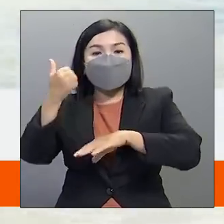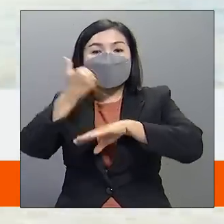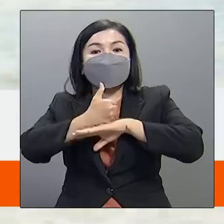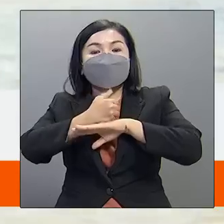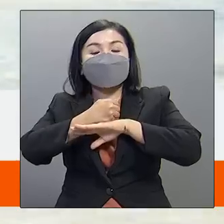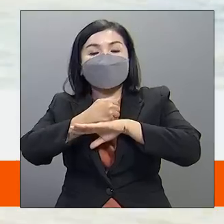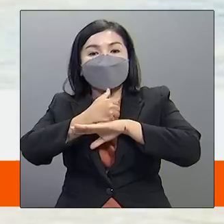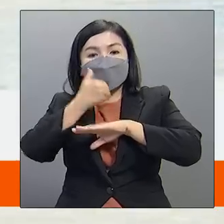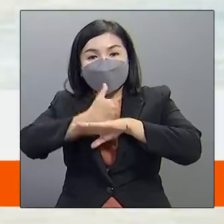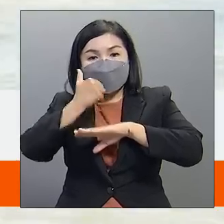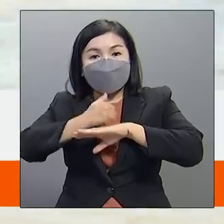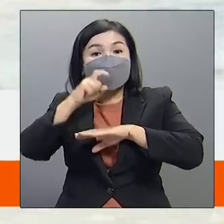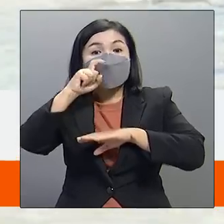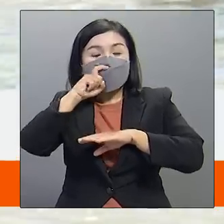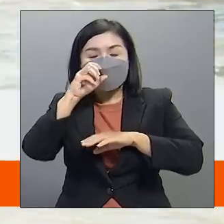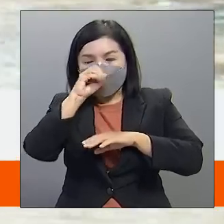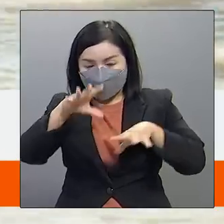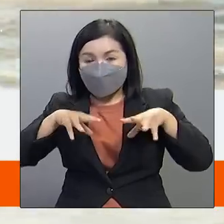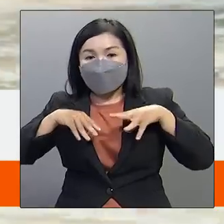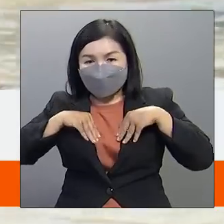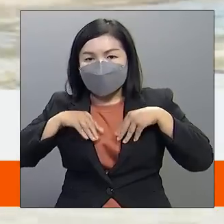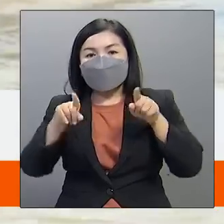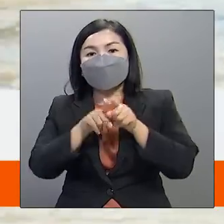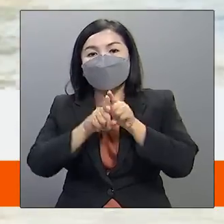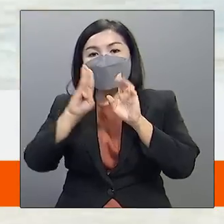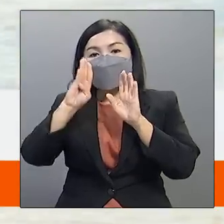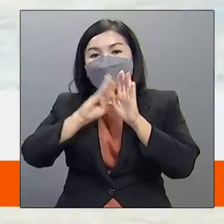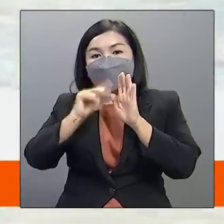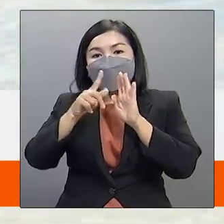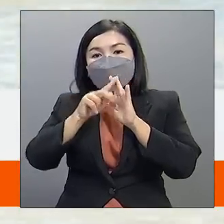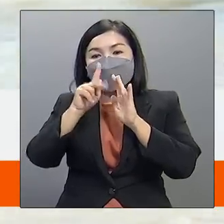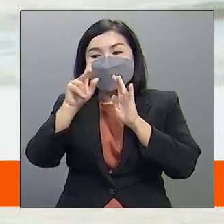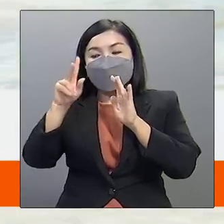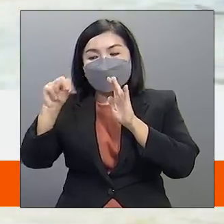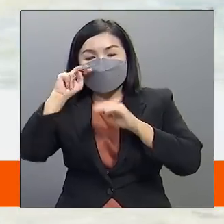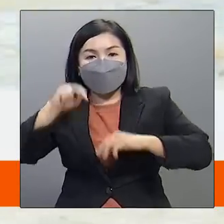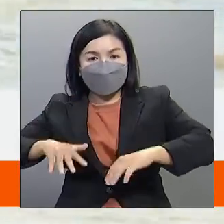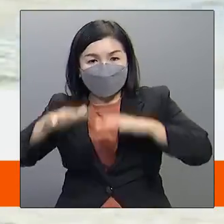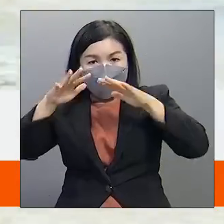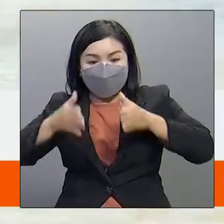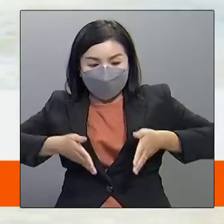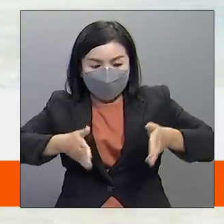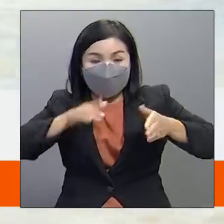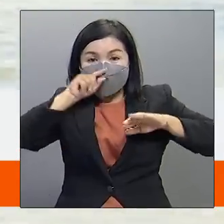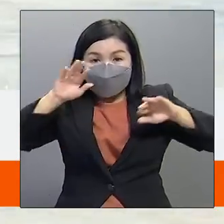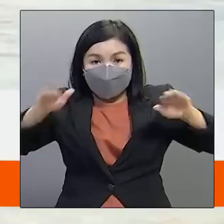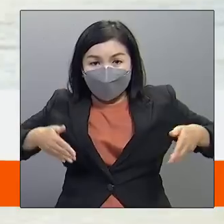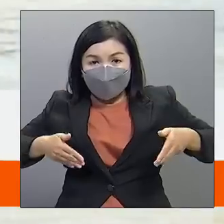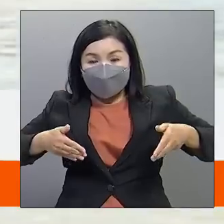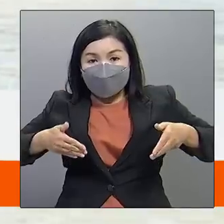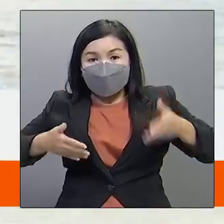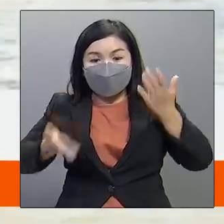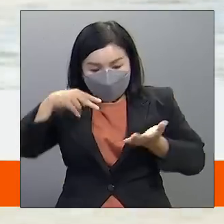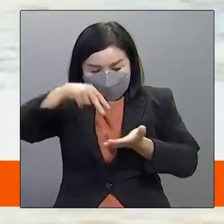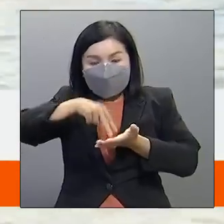นี้พื้นที่ที่ยังคงท่วมขังกว้างก็คือเขตบางเขนนี่แหละค่ะโดยเฉพาะโซนของรามอินทราเลขที่หรือตรงที่เร